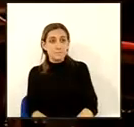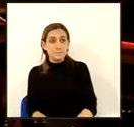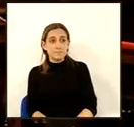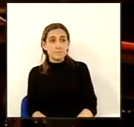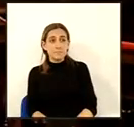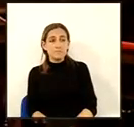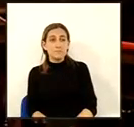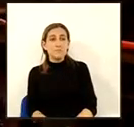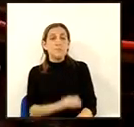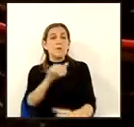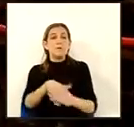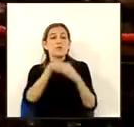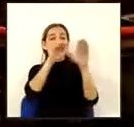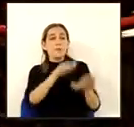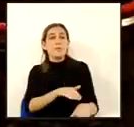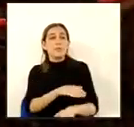Vots a favor de la moció.